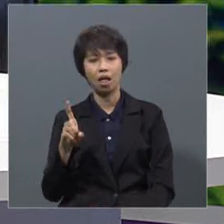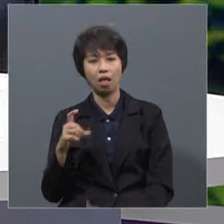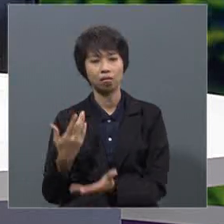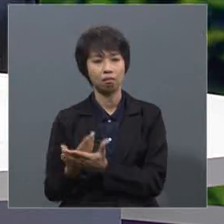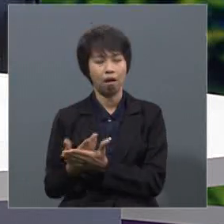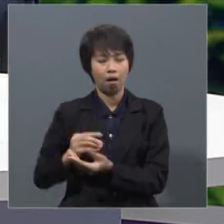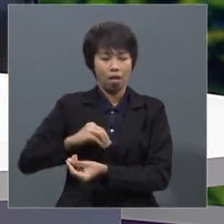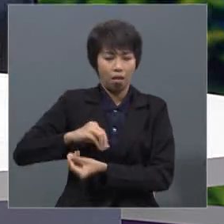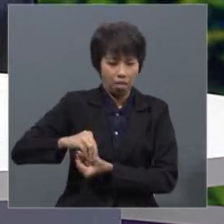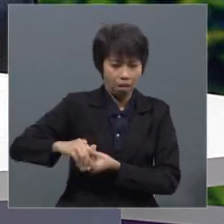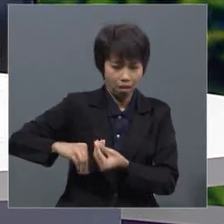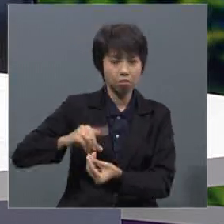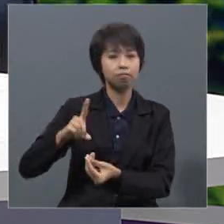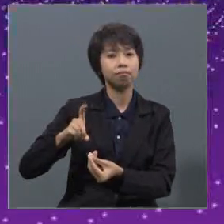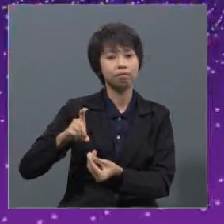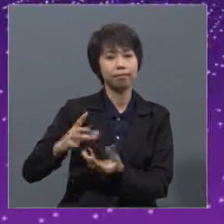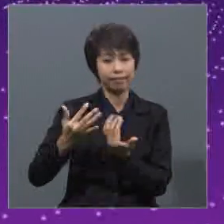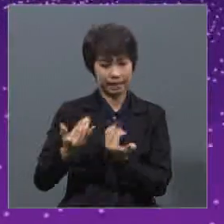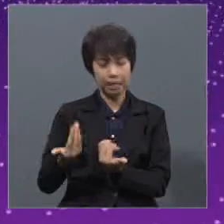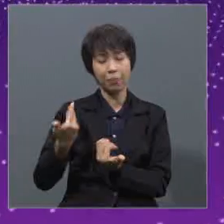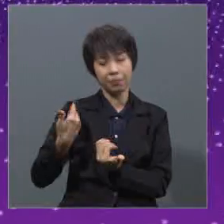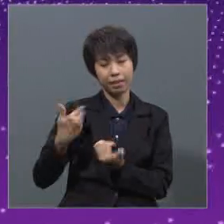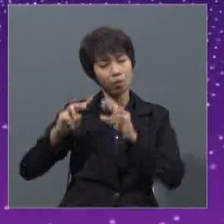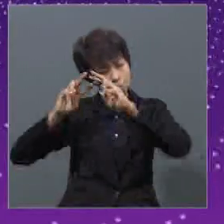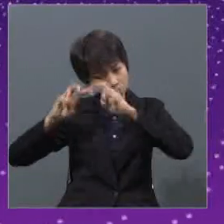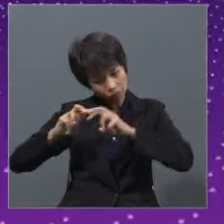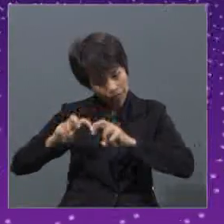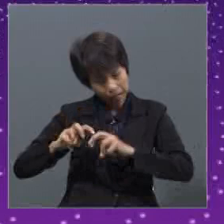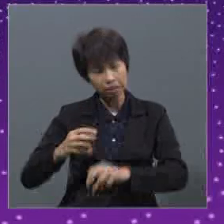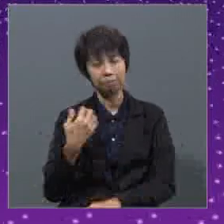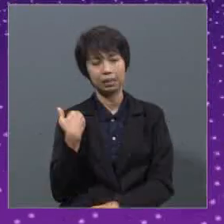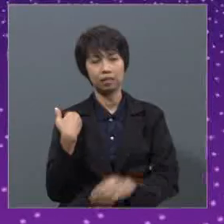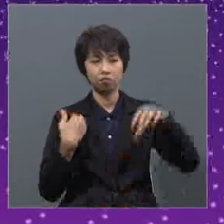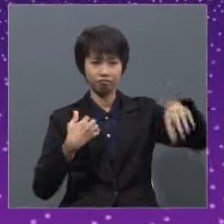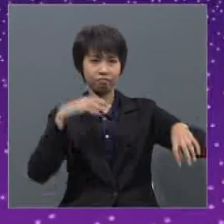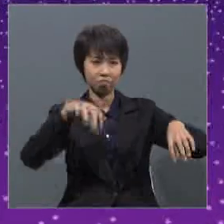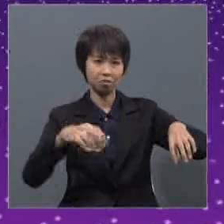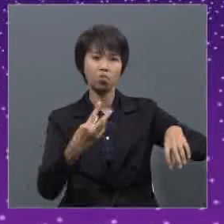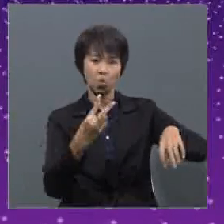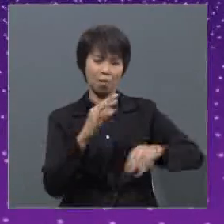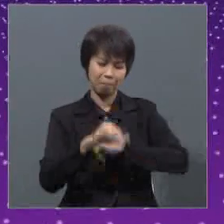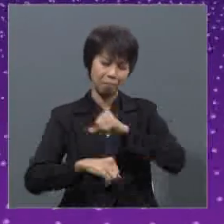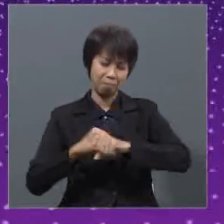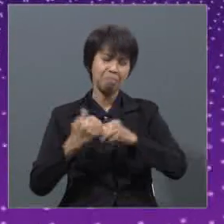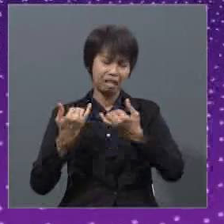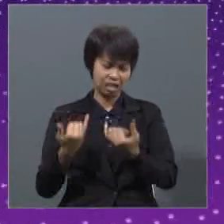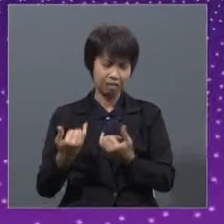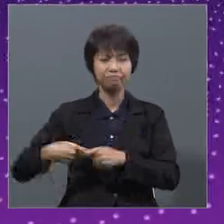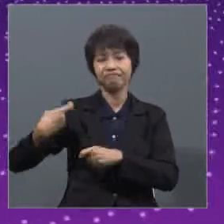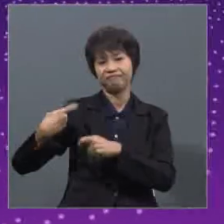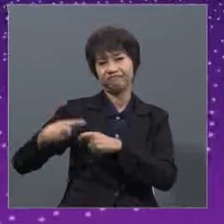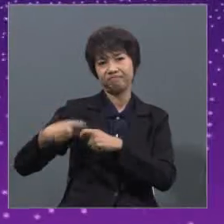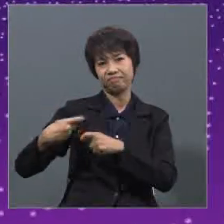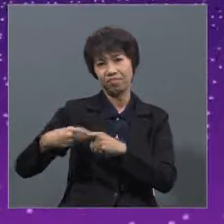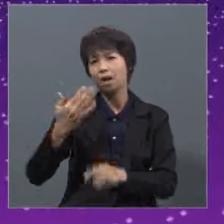อย่างผลวิจัยจาก2สำนักเลยนะครับเาชี้มาเลยว่าปีนี้เนี่ยถือว่าเป็นปีที่หนักของหลายๆครอบครัวที่มีลูกเพราะ